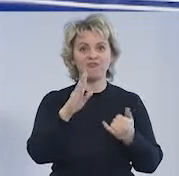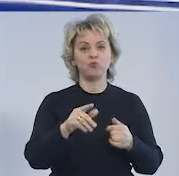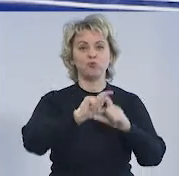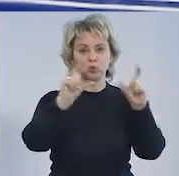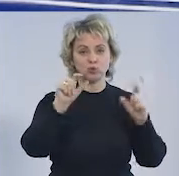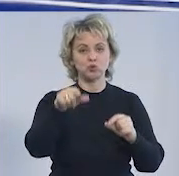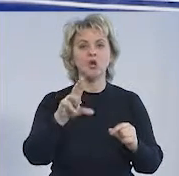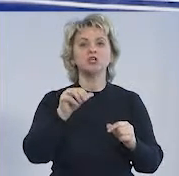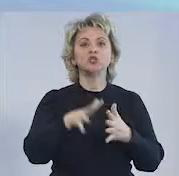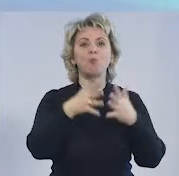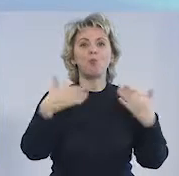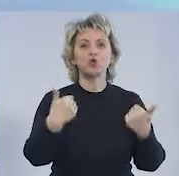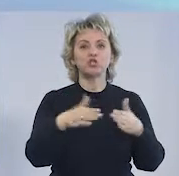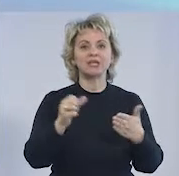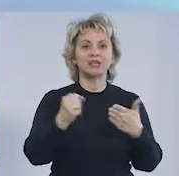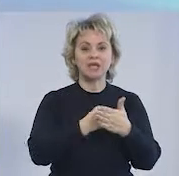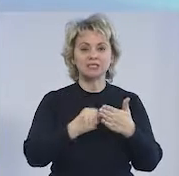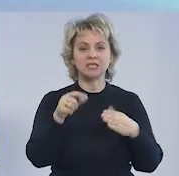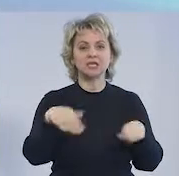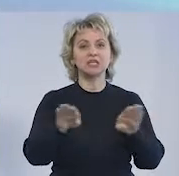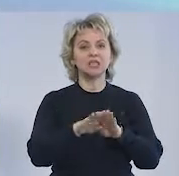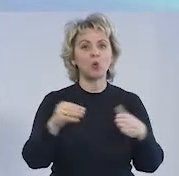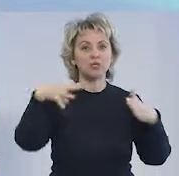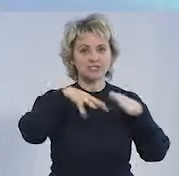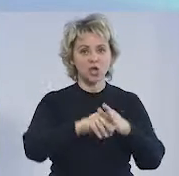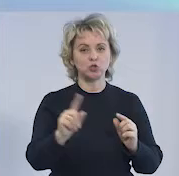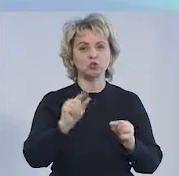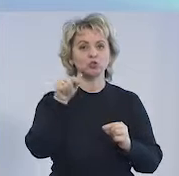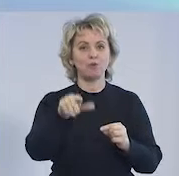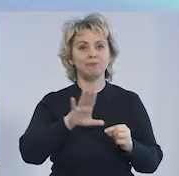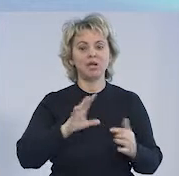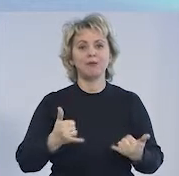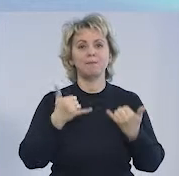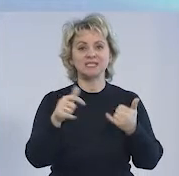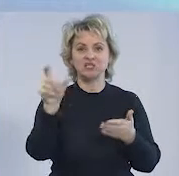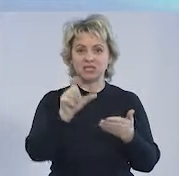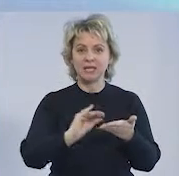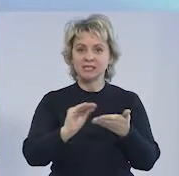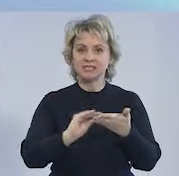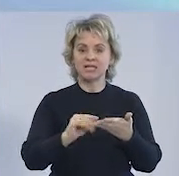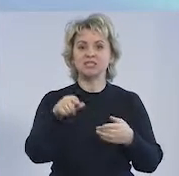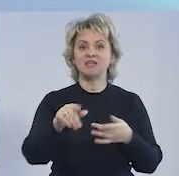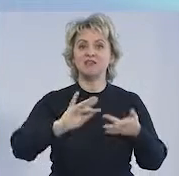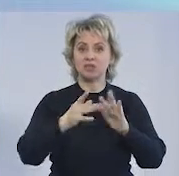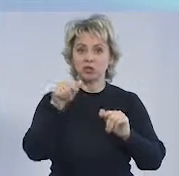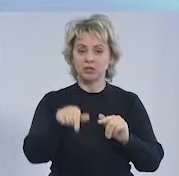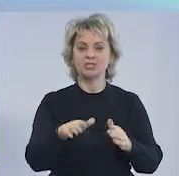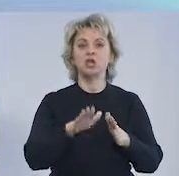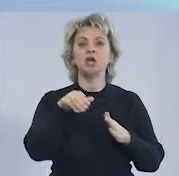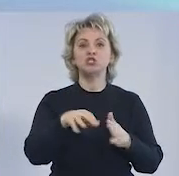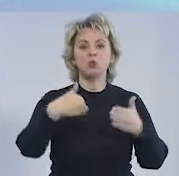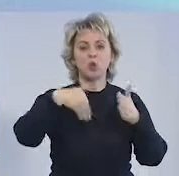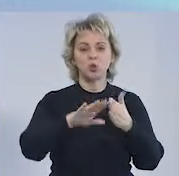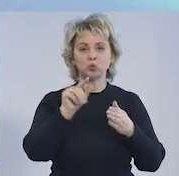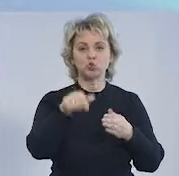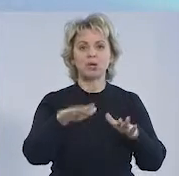вузу, чем больше выпускников достигли такой значимости, чтобы им были посвящены статьи в Википедии или статьи о Википедии, тем